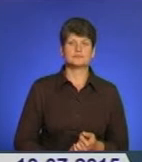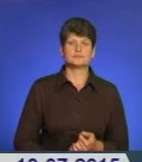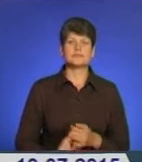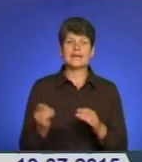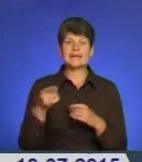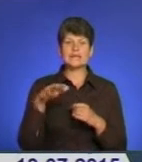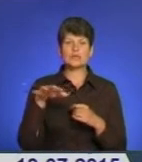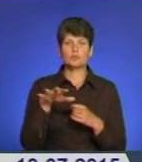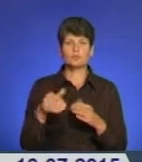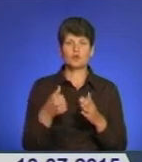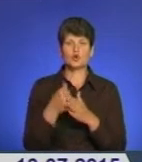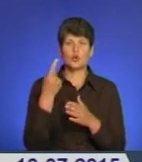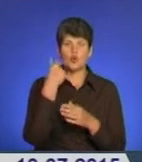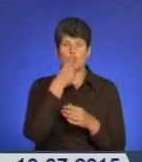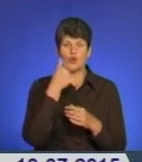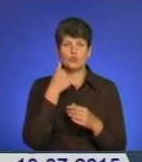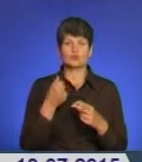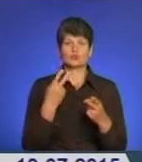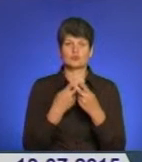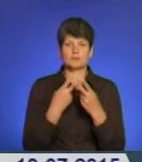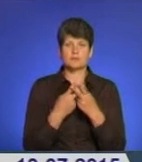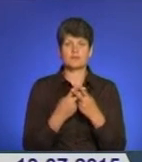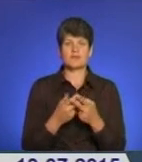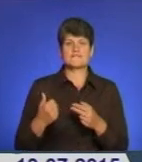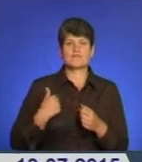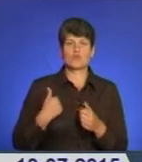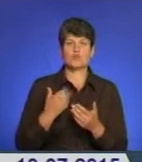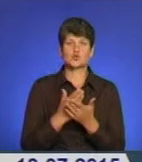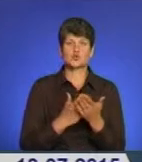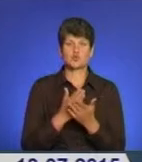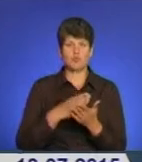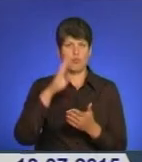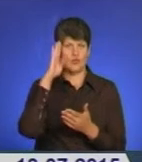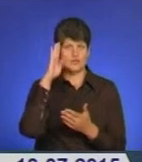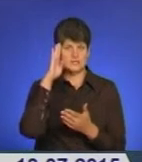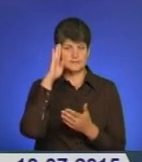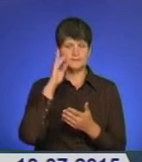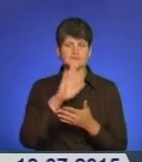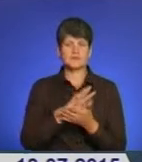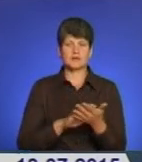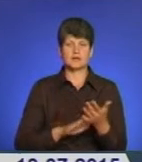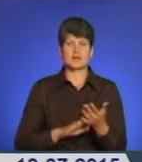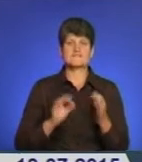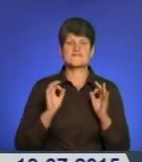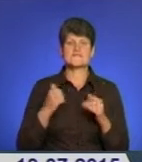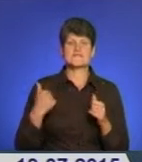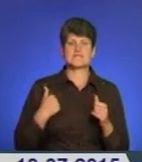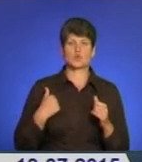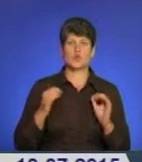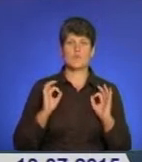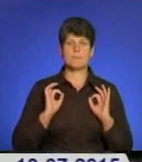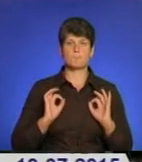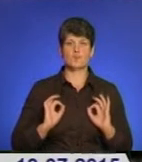На Тернопільщині до одного року позбавлення волі засуджено двох військовослужбовців. Подробиці у відеоматеріалі військової прокуратури Західного